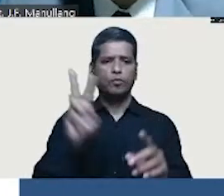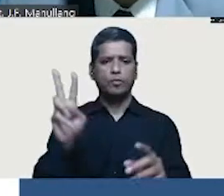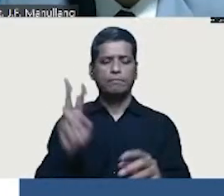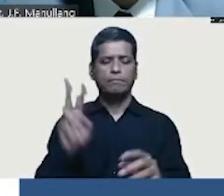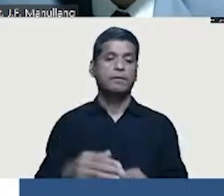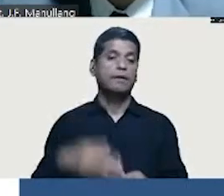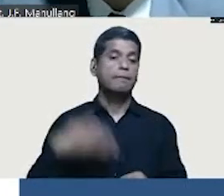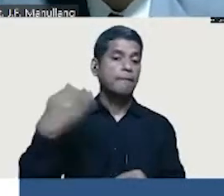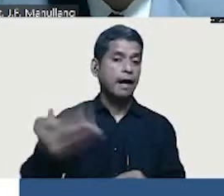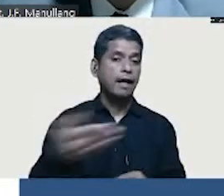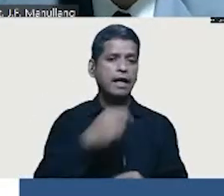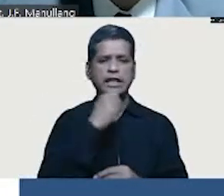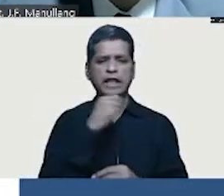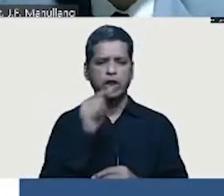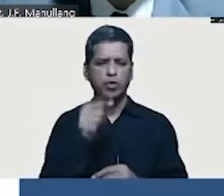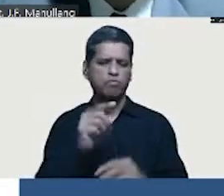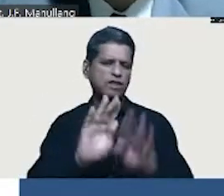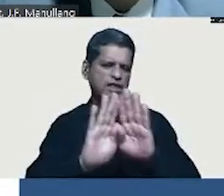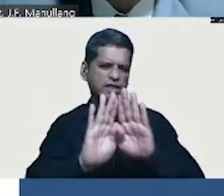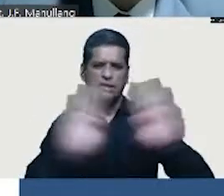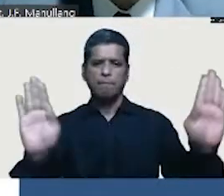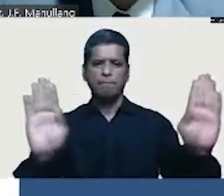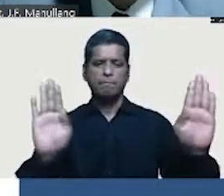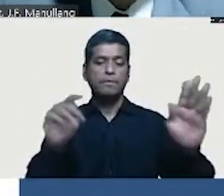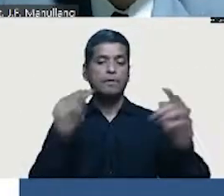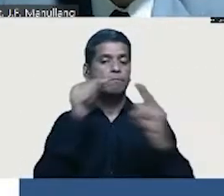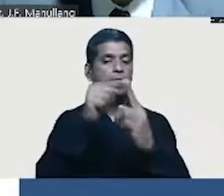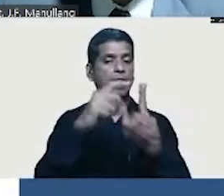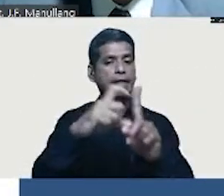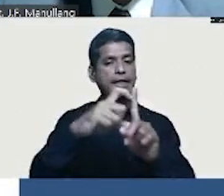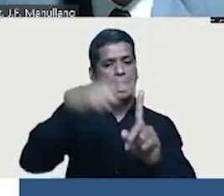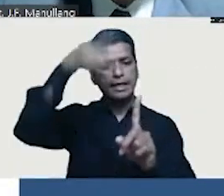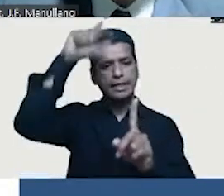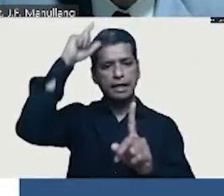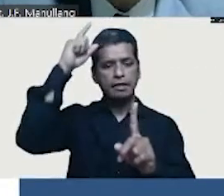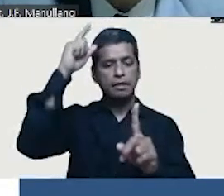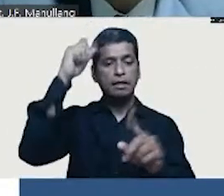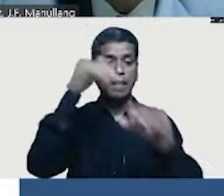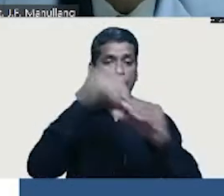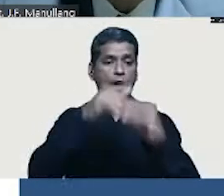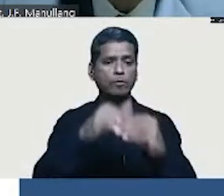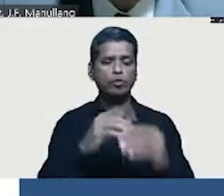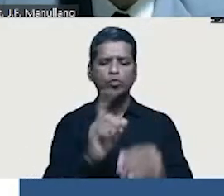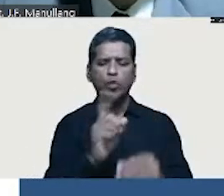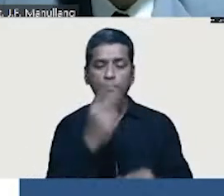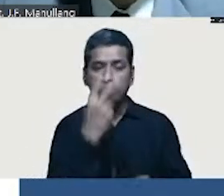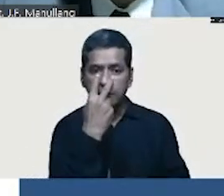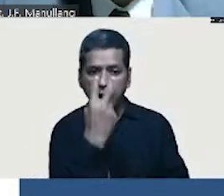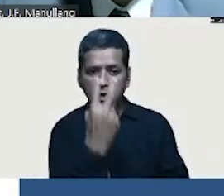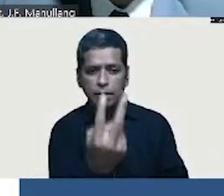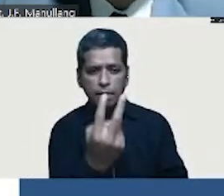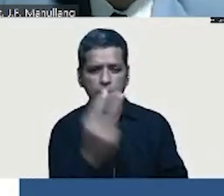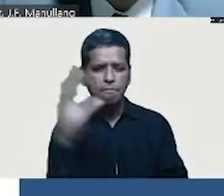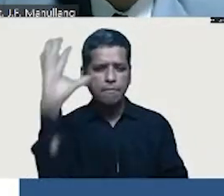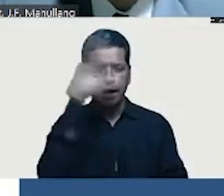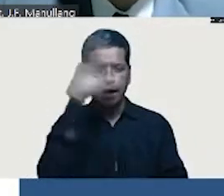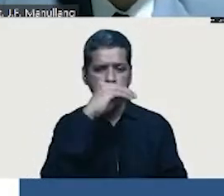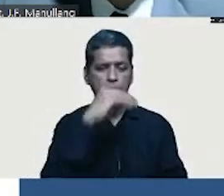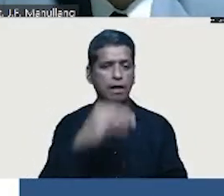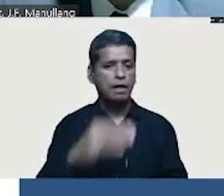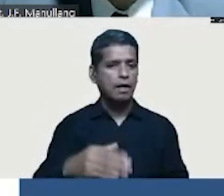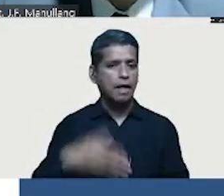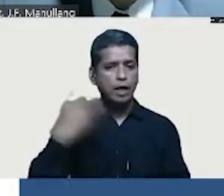teksnya rahasia mimpi yang dilihat oleh nebukadnezar raja itu disingkapkan kepada Daniel dalam satu penglihatan malam